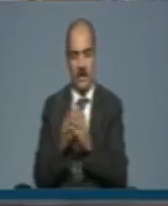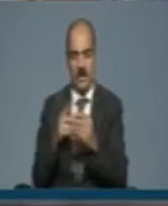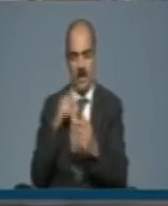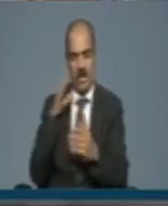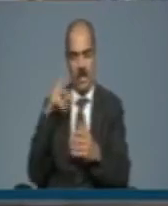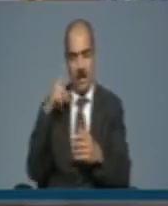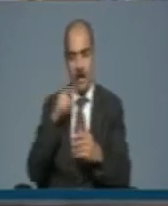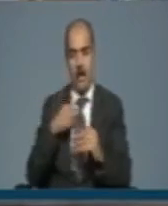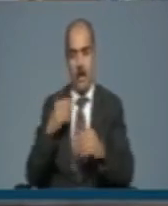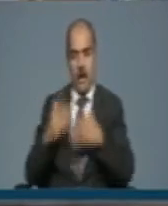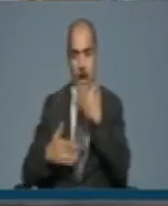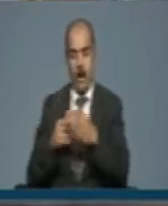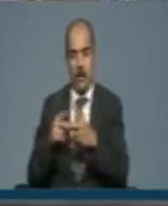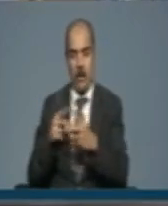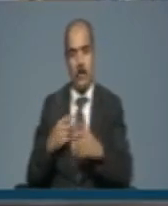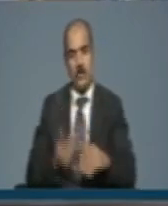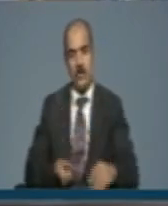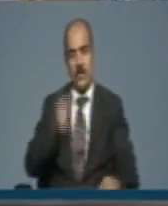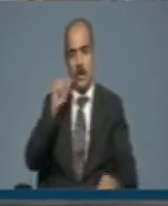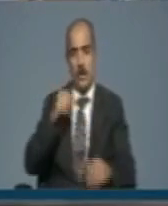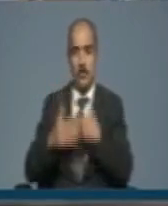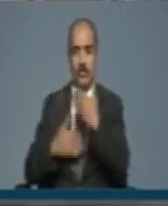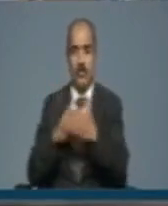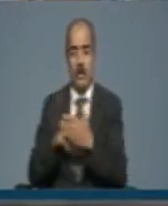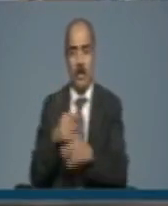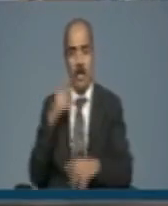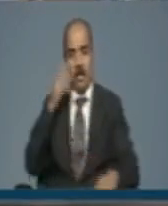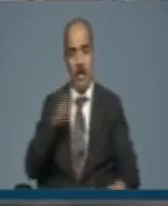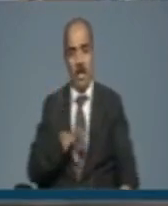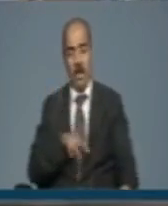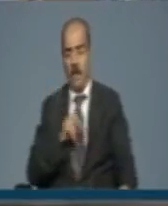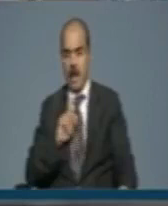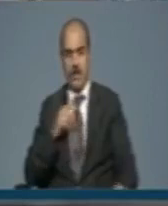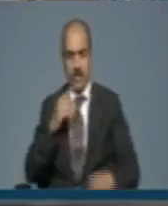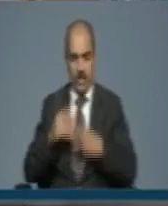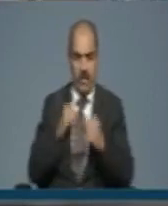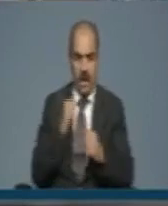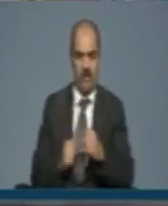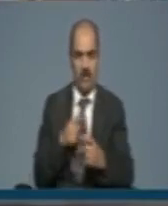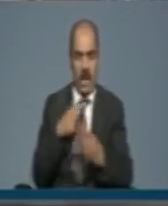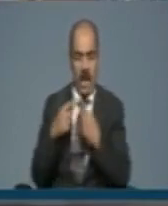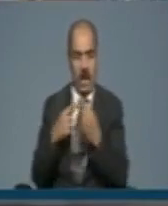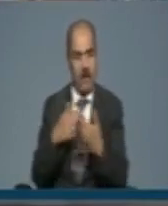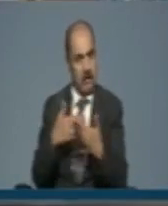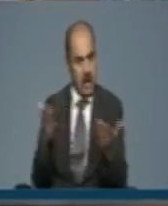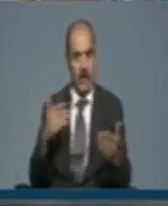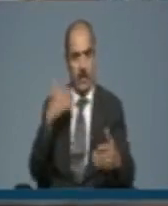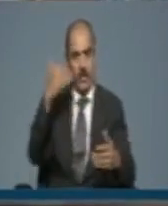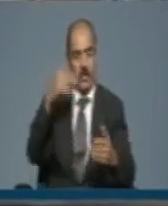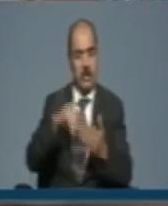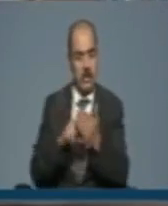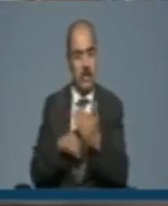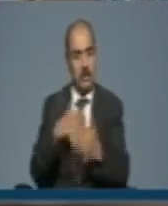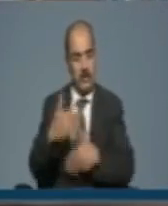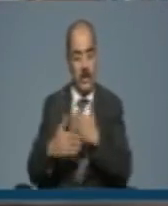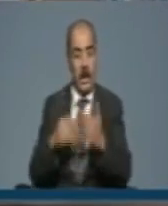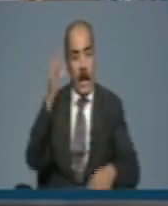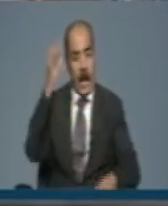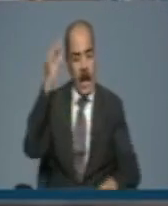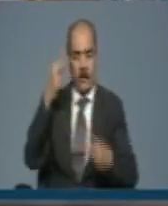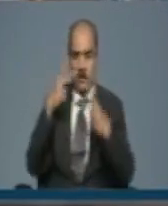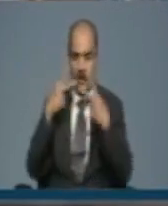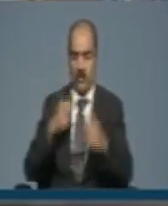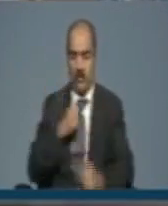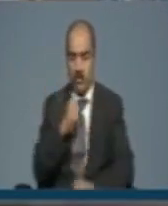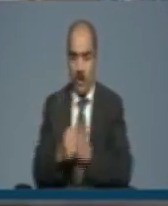هذا الأمر ونحقق. يجب أن لا نخاف من التحدث عن الخطوات القادمة. إن كندا سوف تقف دائما إلى